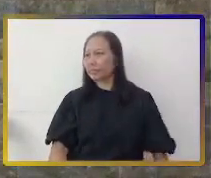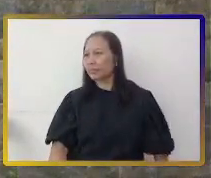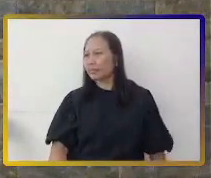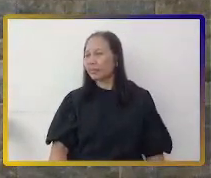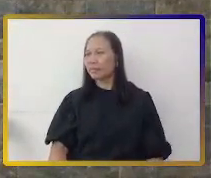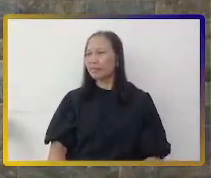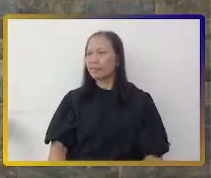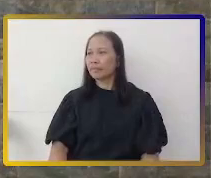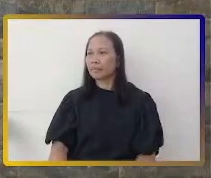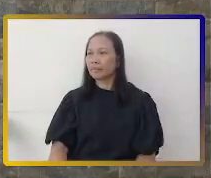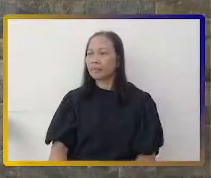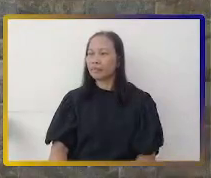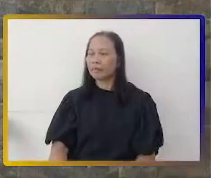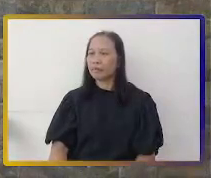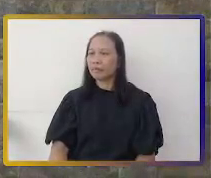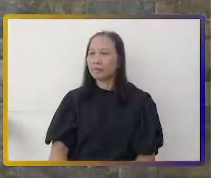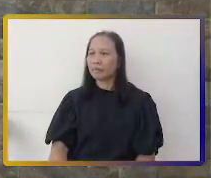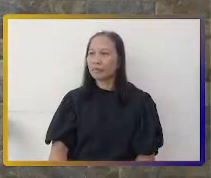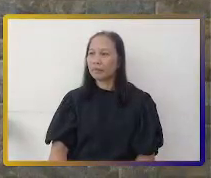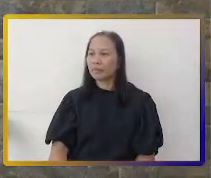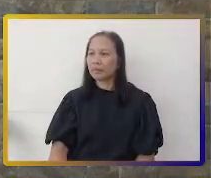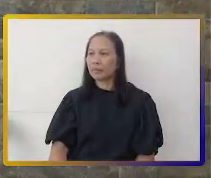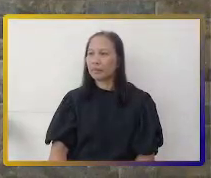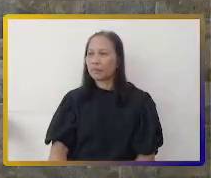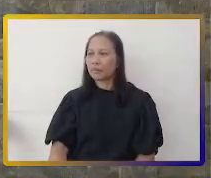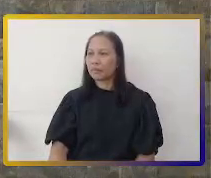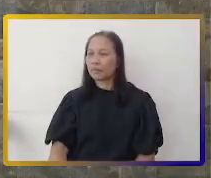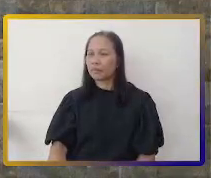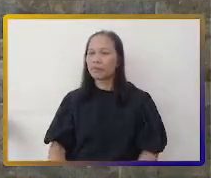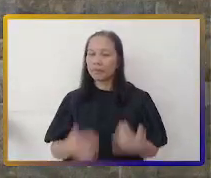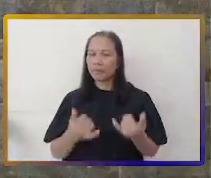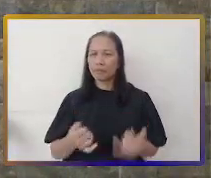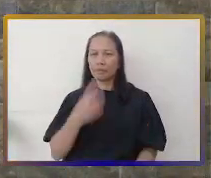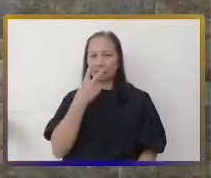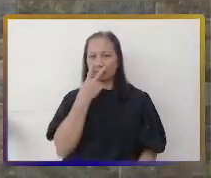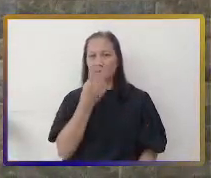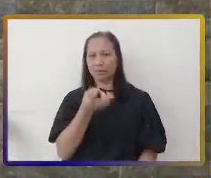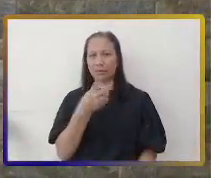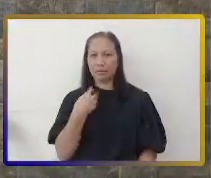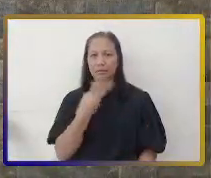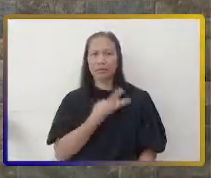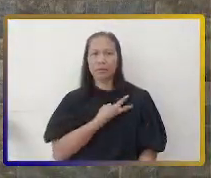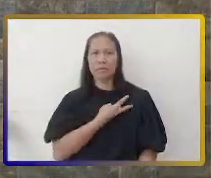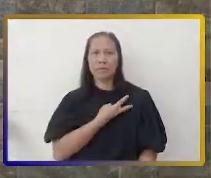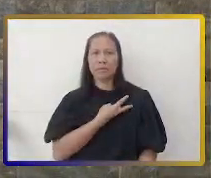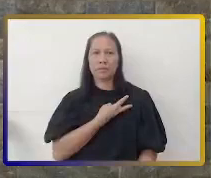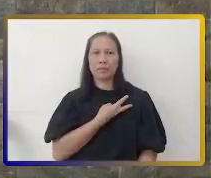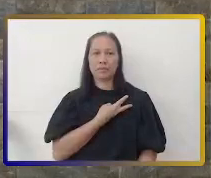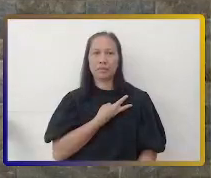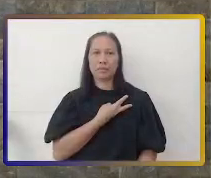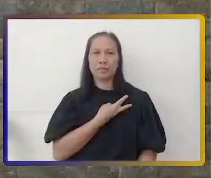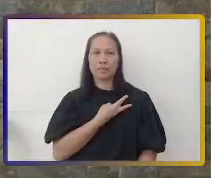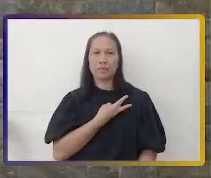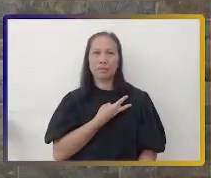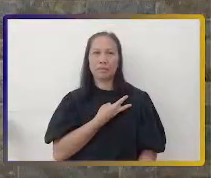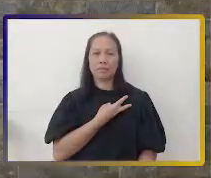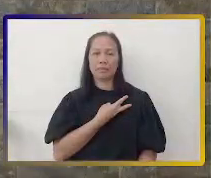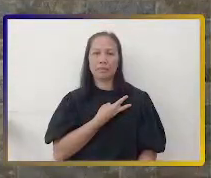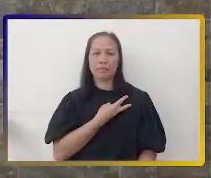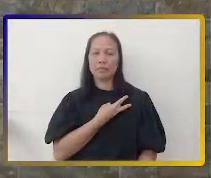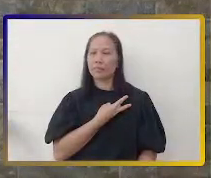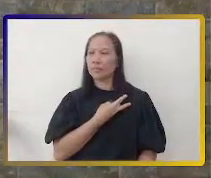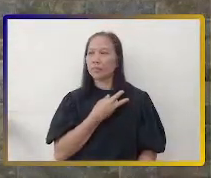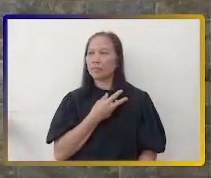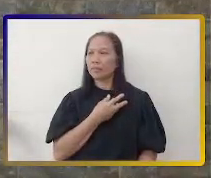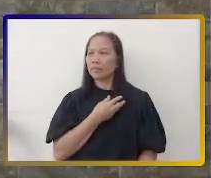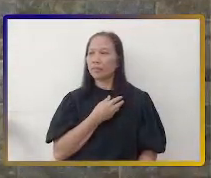pagala-gala diyan okay now Tingan niyo po mga kapatid parang pag bumibili tayo hindi